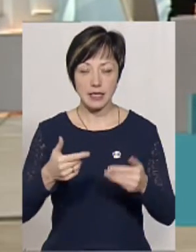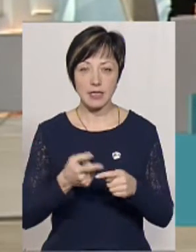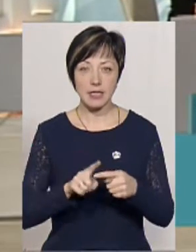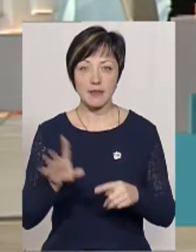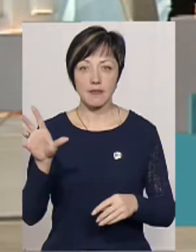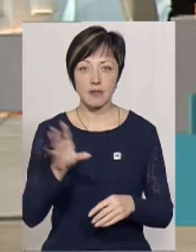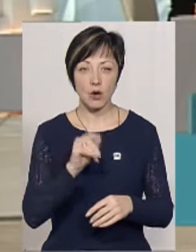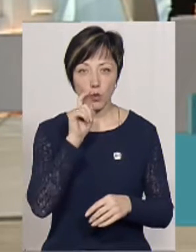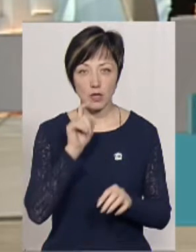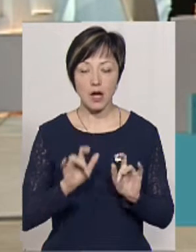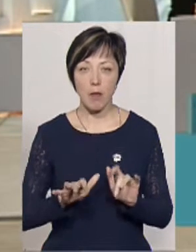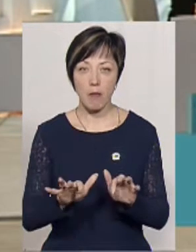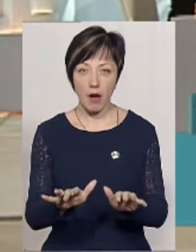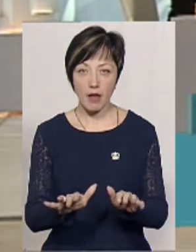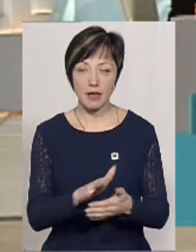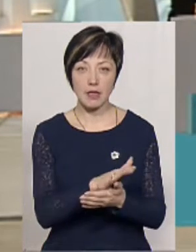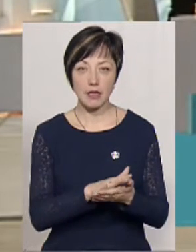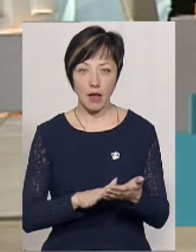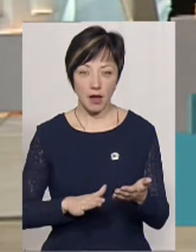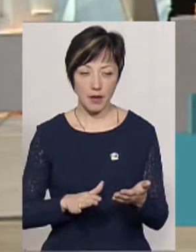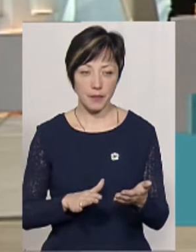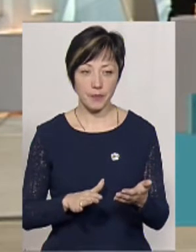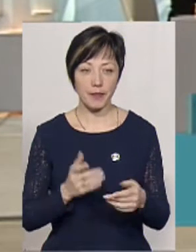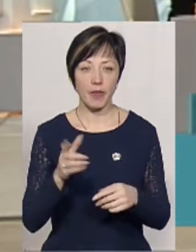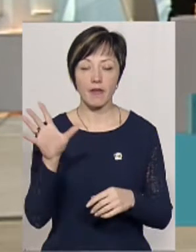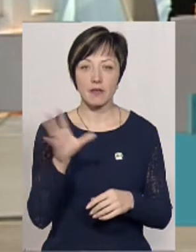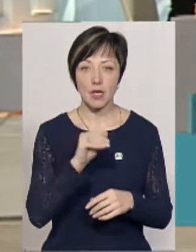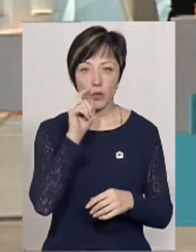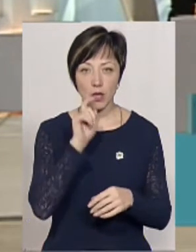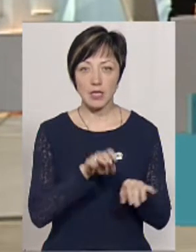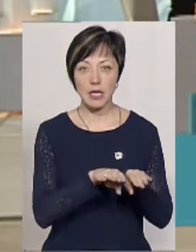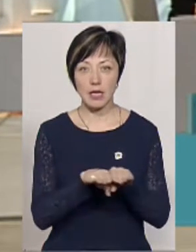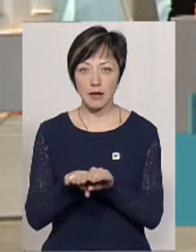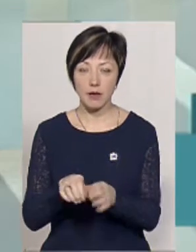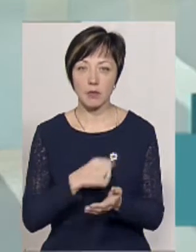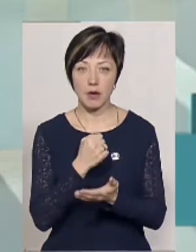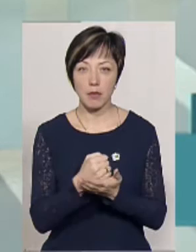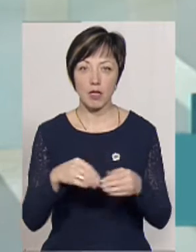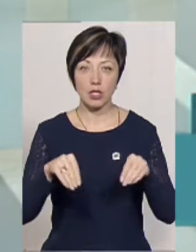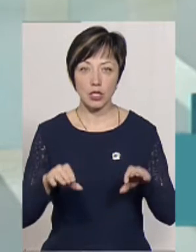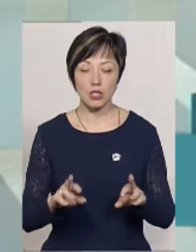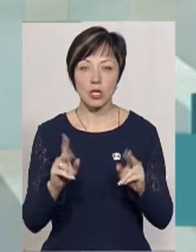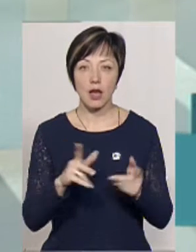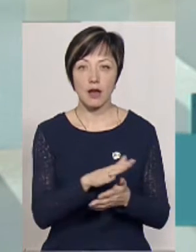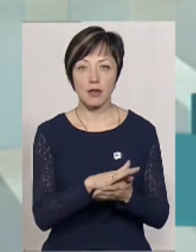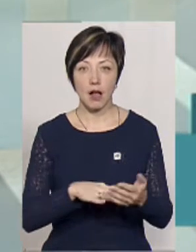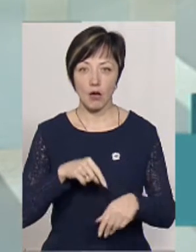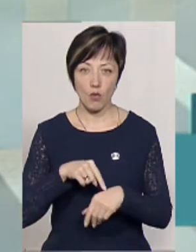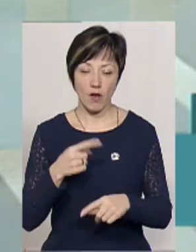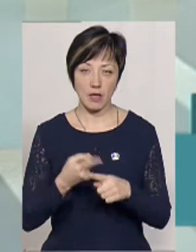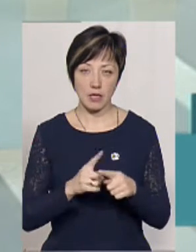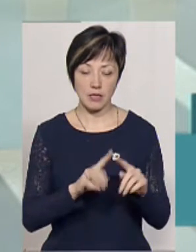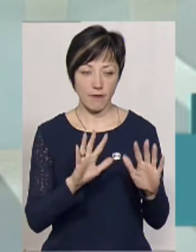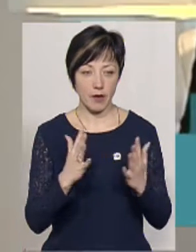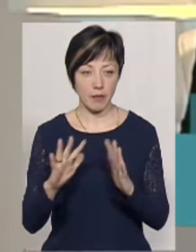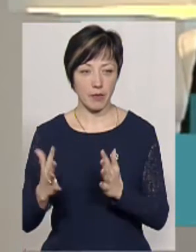всеукраїнська якась така кампанія. Ну, далі, власне, на всеукраїнському рівні будуть приймати рішення, як далі реагувати на ці